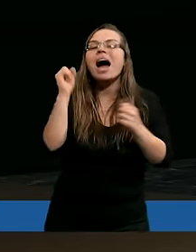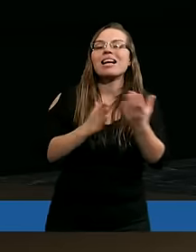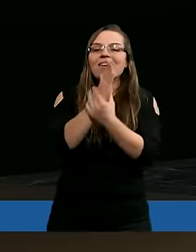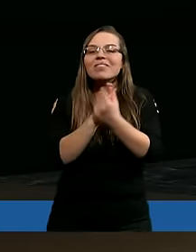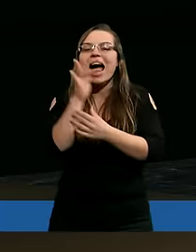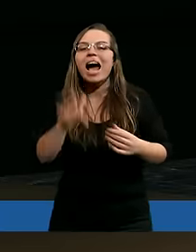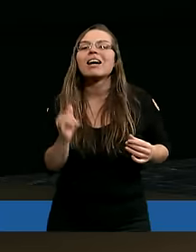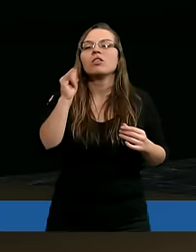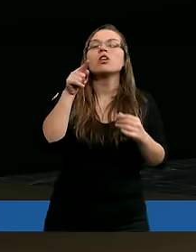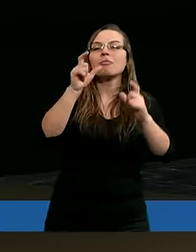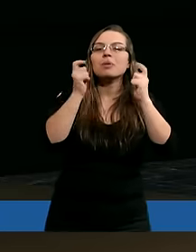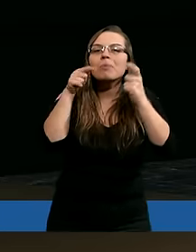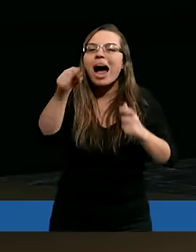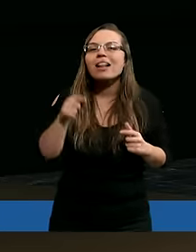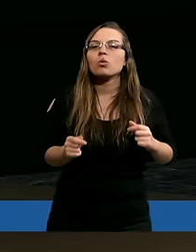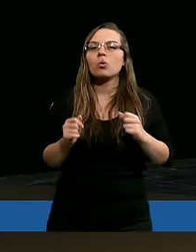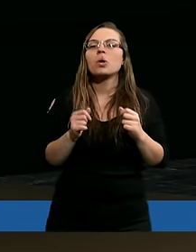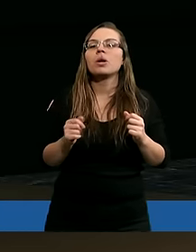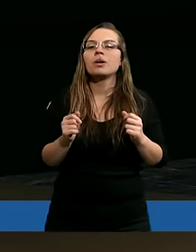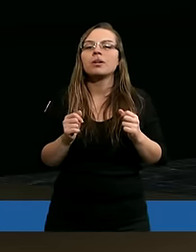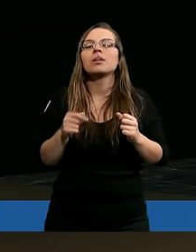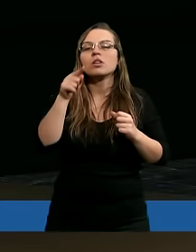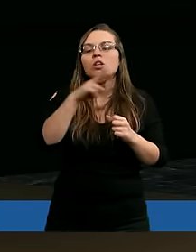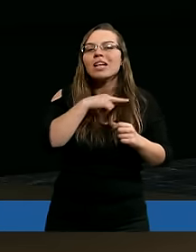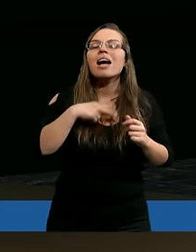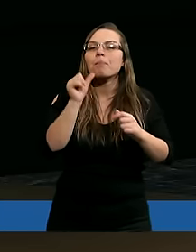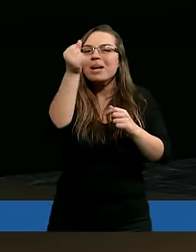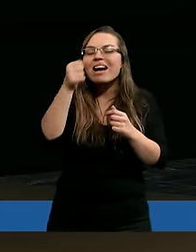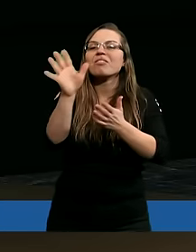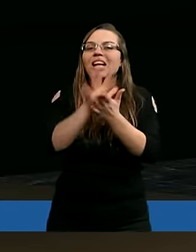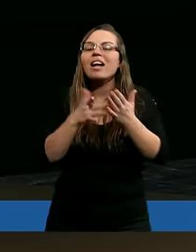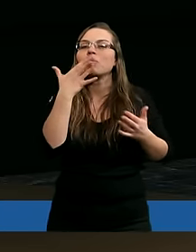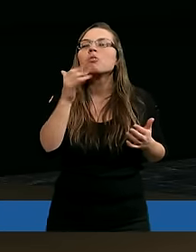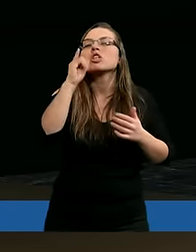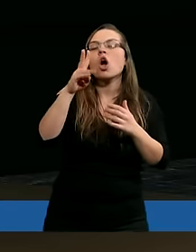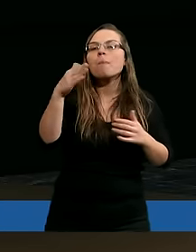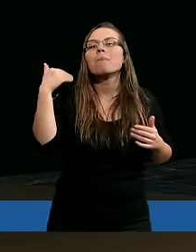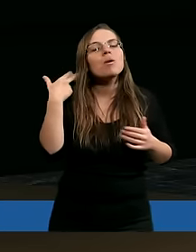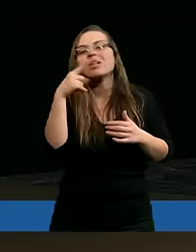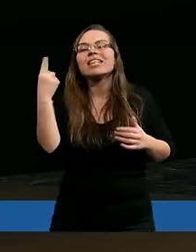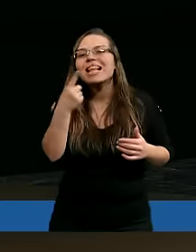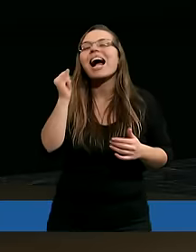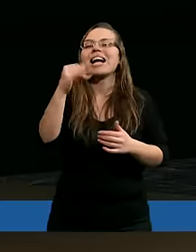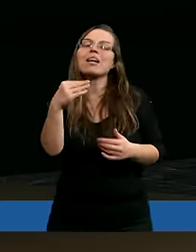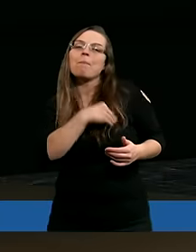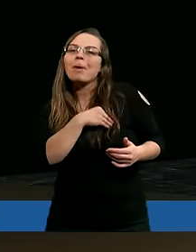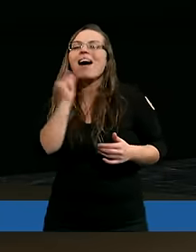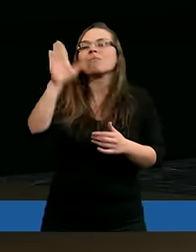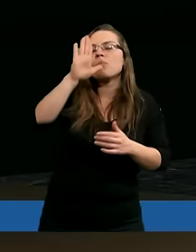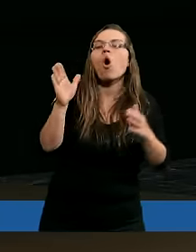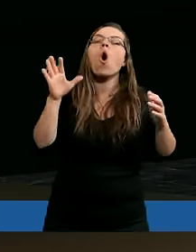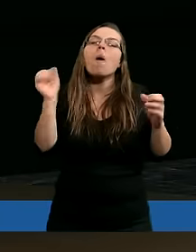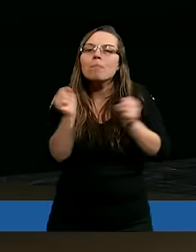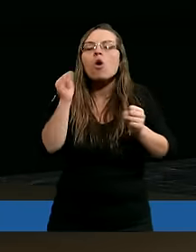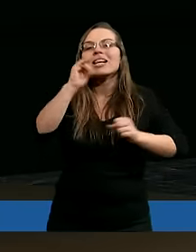wiary. I w przypadku, takie co mi się nasuwa, te pierwsze teksty w sumie, które mówią o tym, że Job był nienaganny i prawy, bogobojny